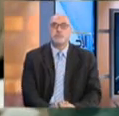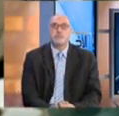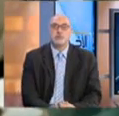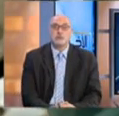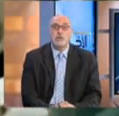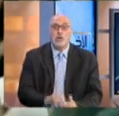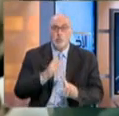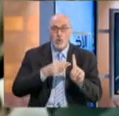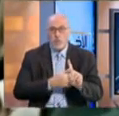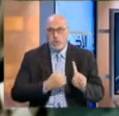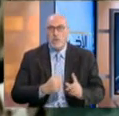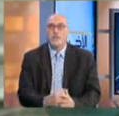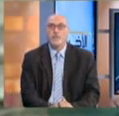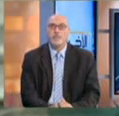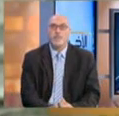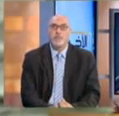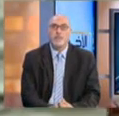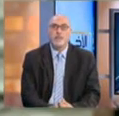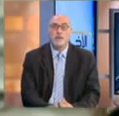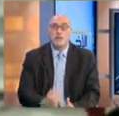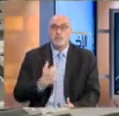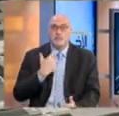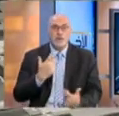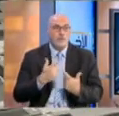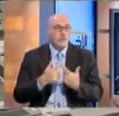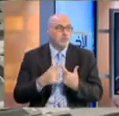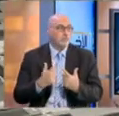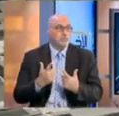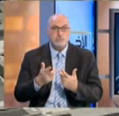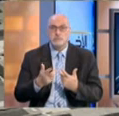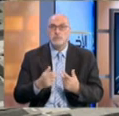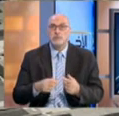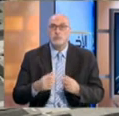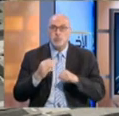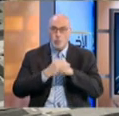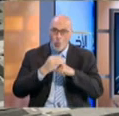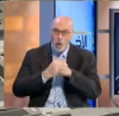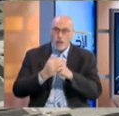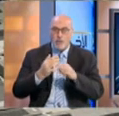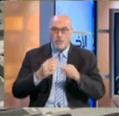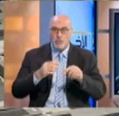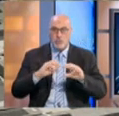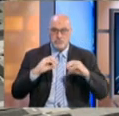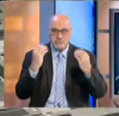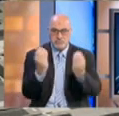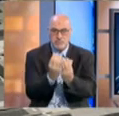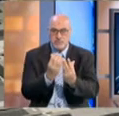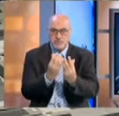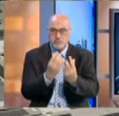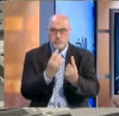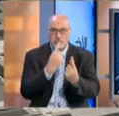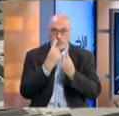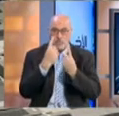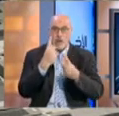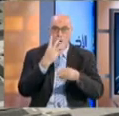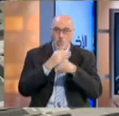هنا نتلقى مع الإخوة والأحبة في هذا المسجد، نتذاكر، نصلي تراويح، نستمع للدرس اللي يقوم به